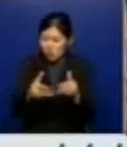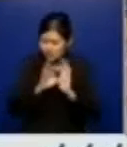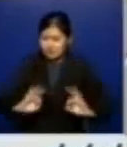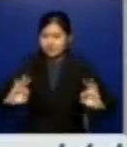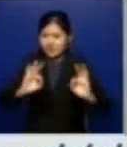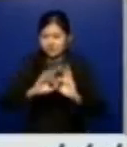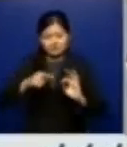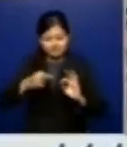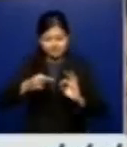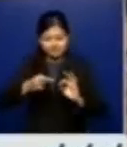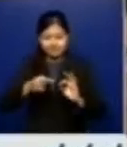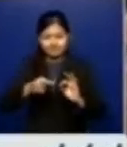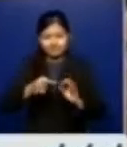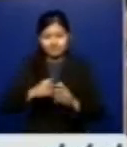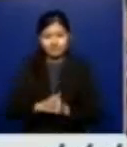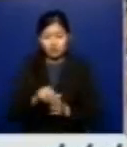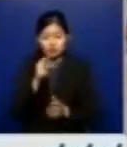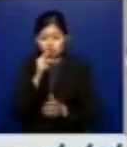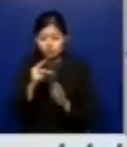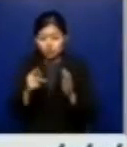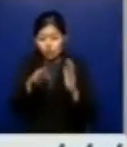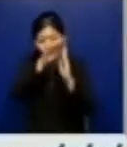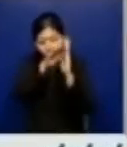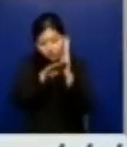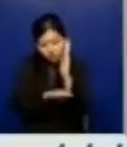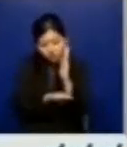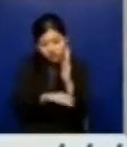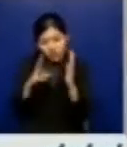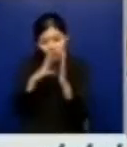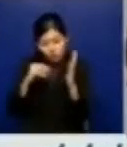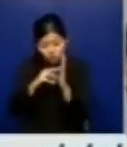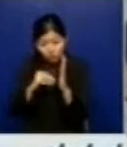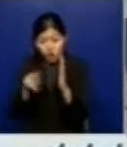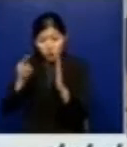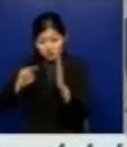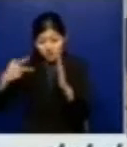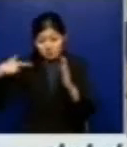ๆและดูรายการการอบรมครับว่าเอาไปใช้ในส่วนที่กระตุ้นเศรษฐกิจได้ไหม